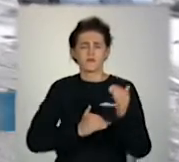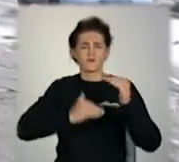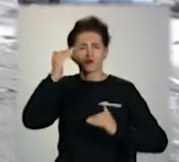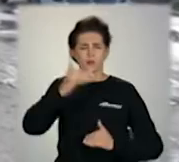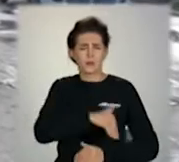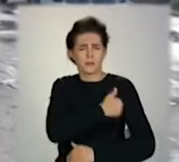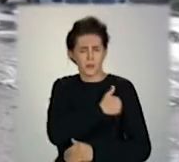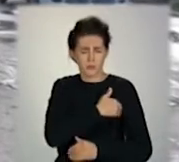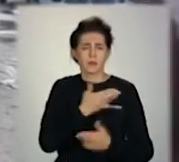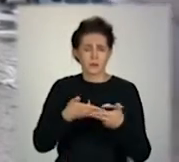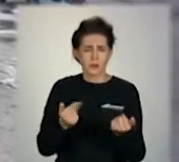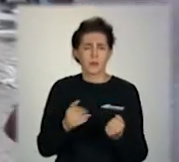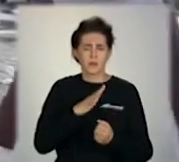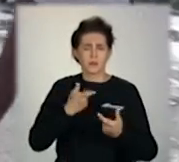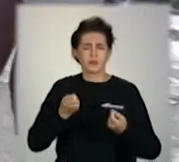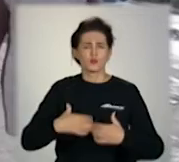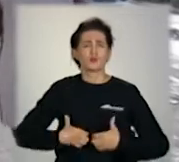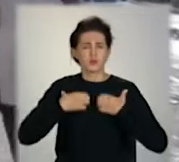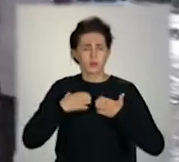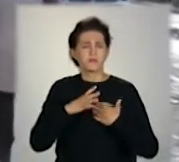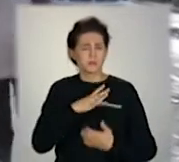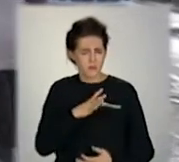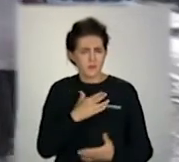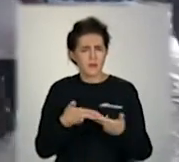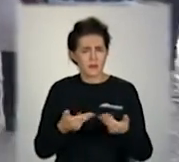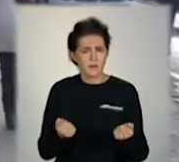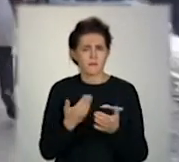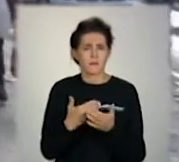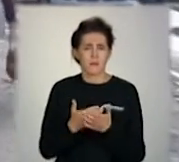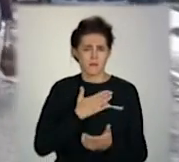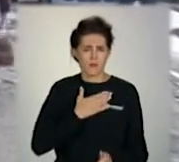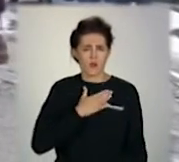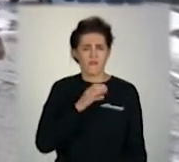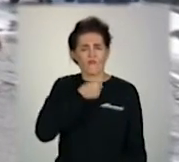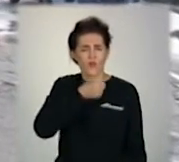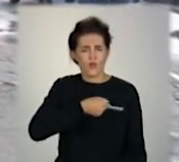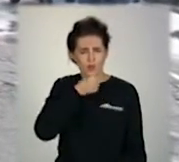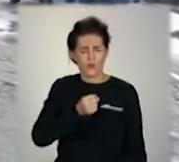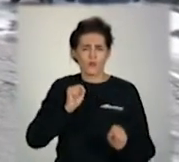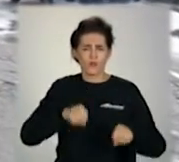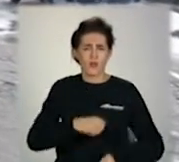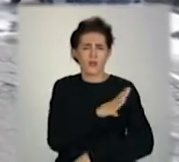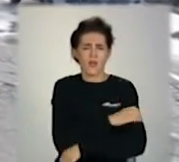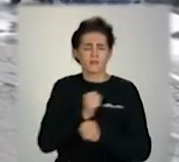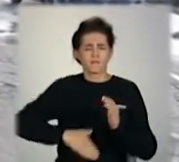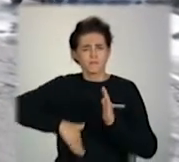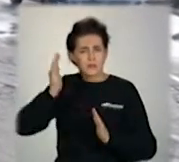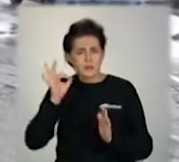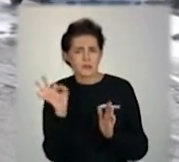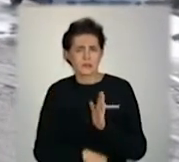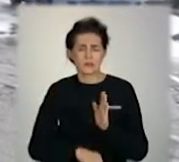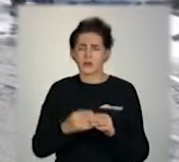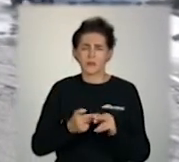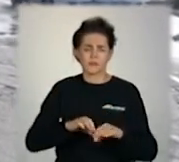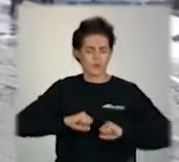все таке. Звісно, людина пугається. Це, наприклад, в моєму віці може підскочити давлення одразу,